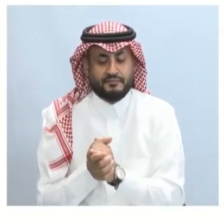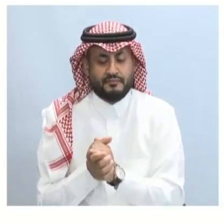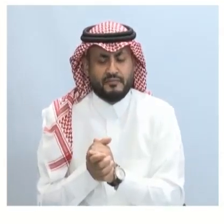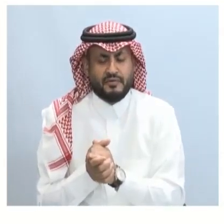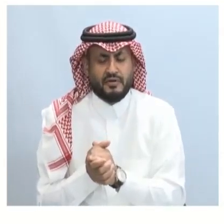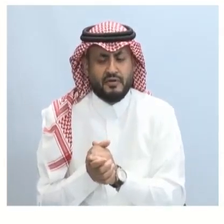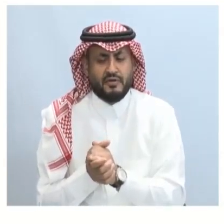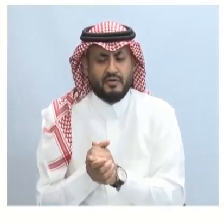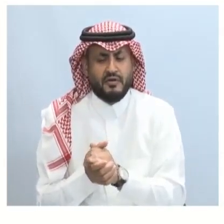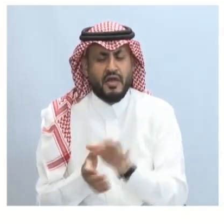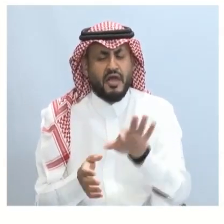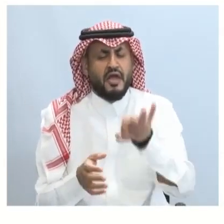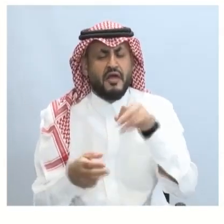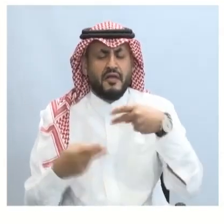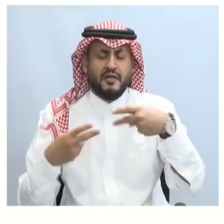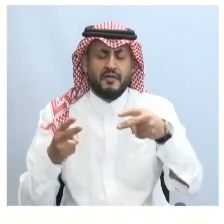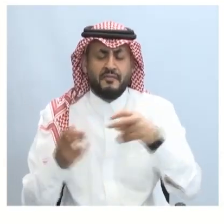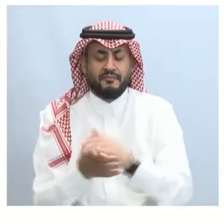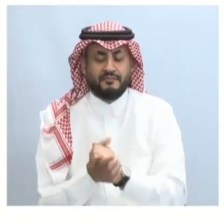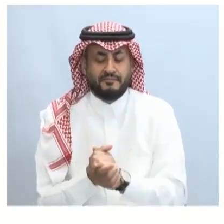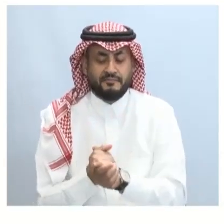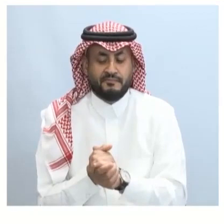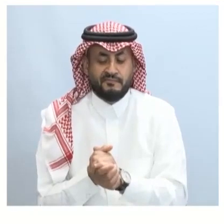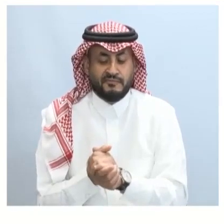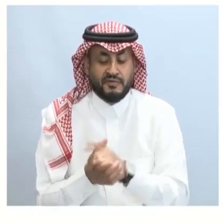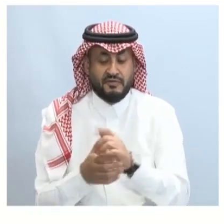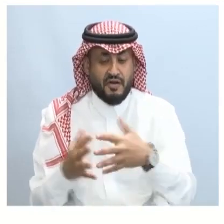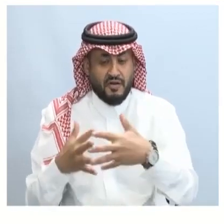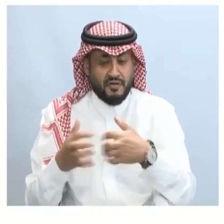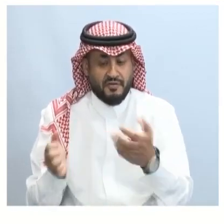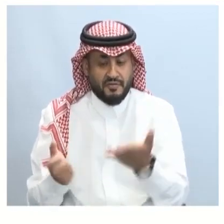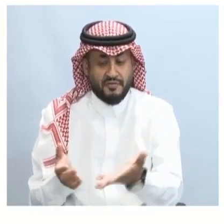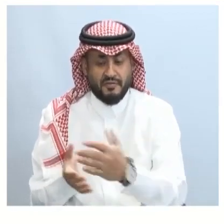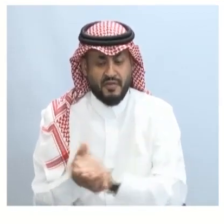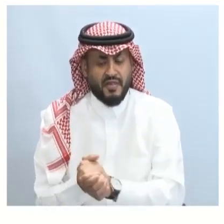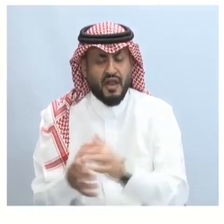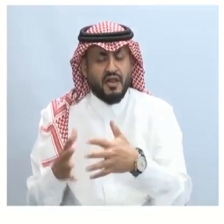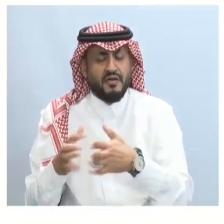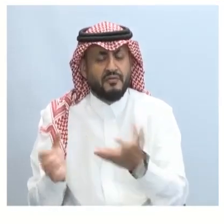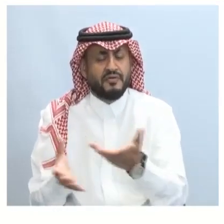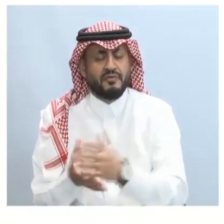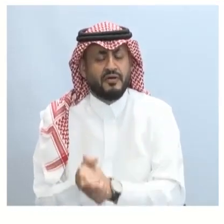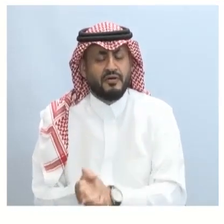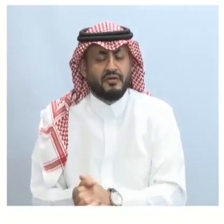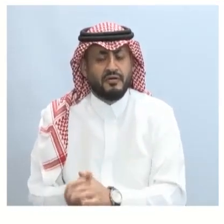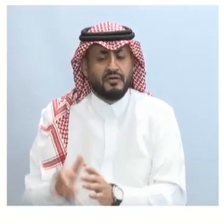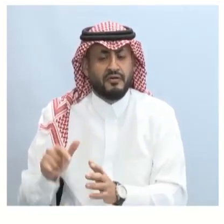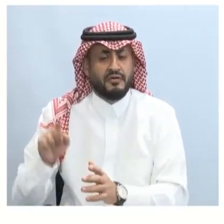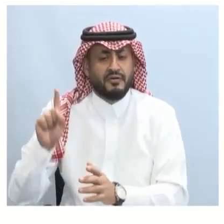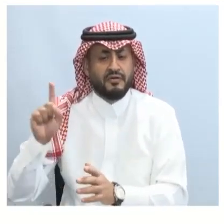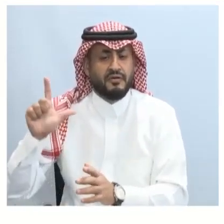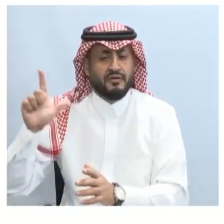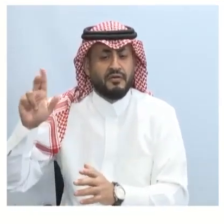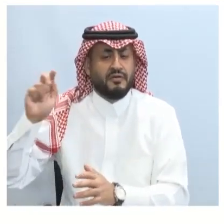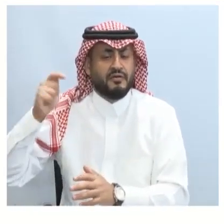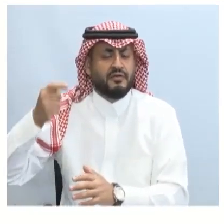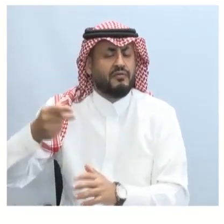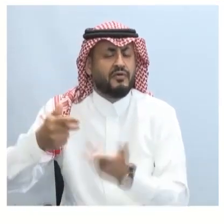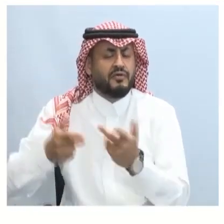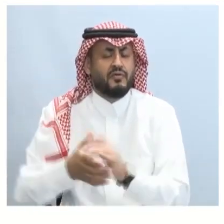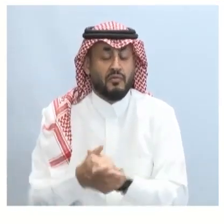يدخل منها اذا عرفنا معنى فيبلغ او فيصبغ الوضوء بمعنى اي